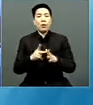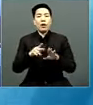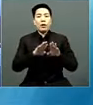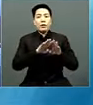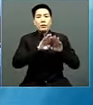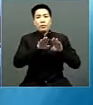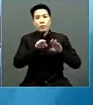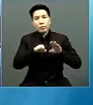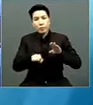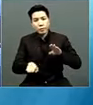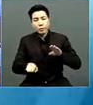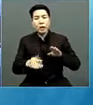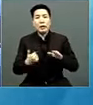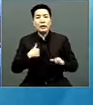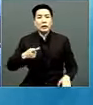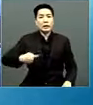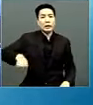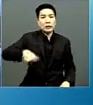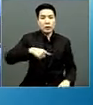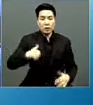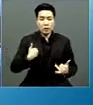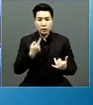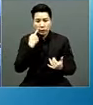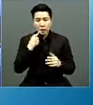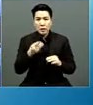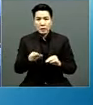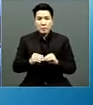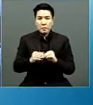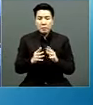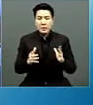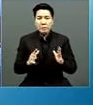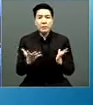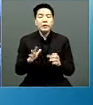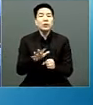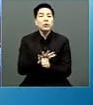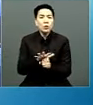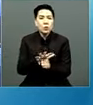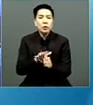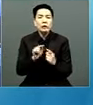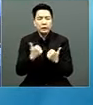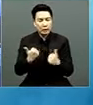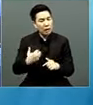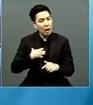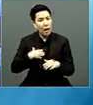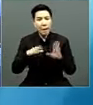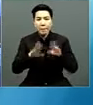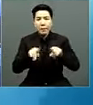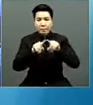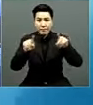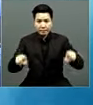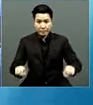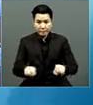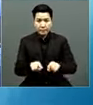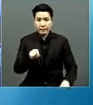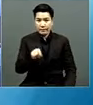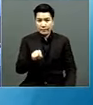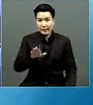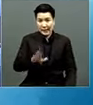มาแล้วก็ทำให้เรามีตัวเลขที่ไม่ได้สูงขึ้นมากมายนักอันนี้เราต้องการภาพข้างล่างนั่นหมาย